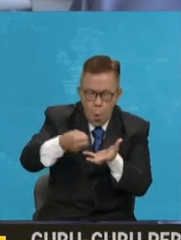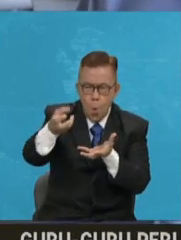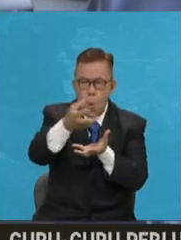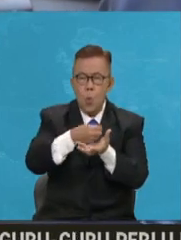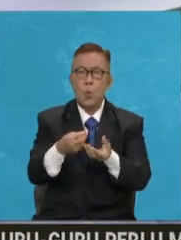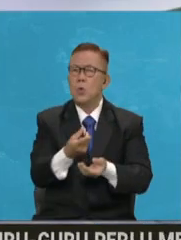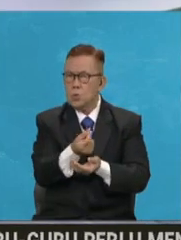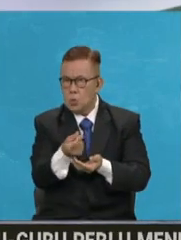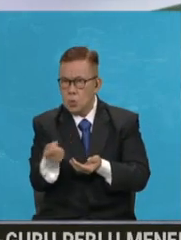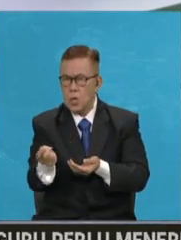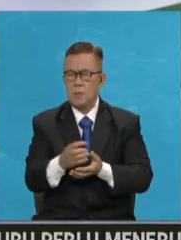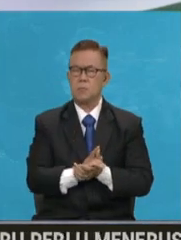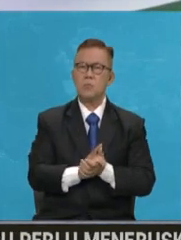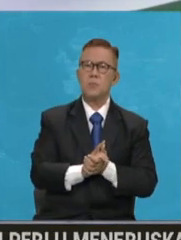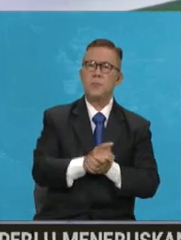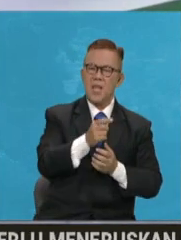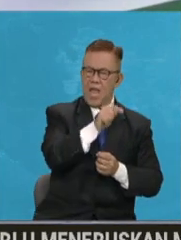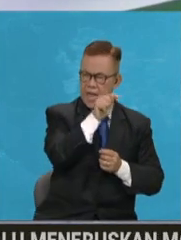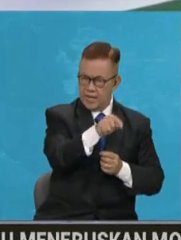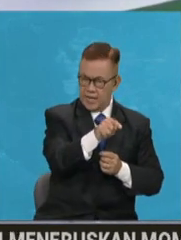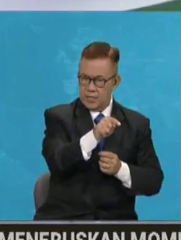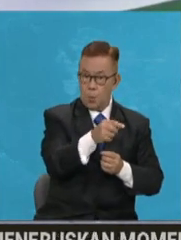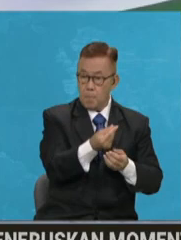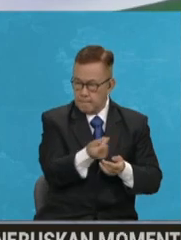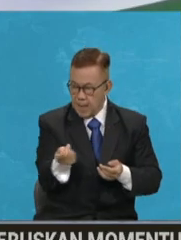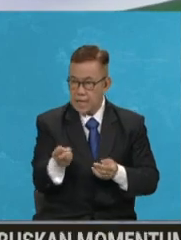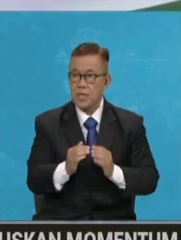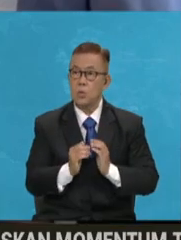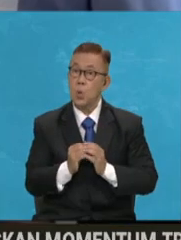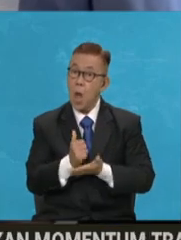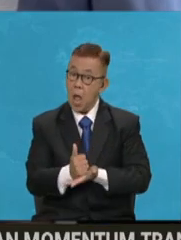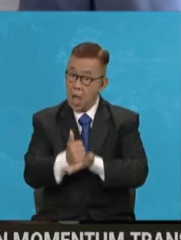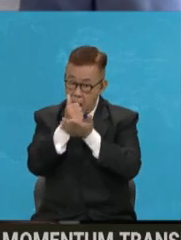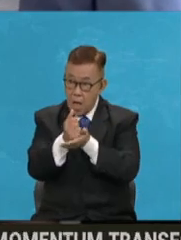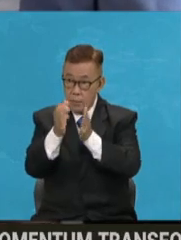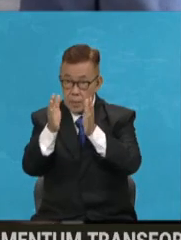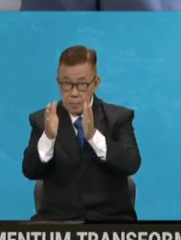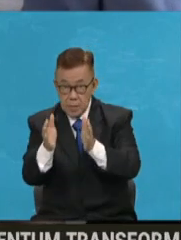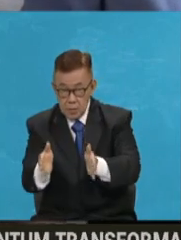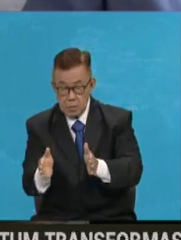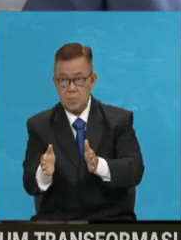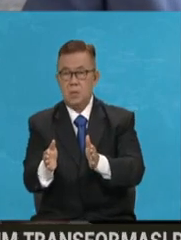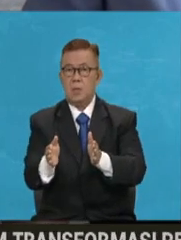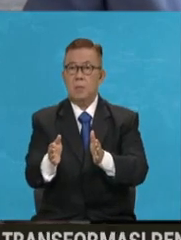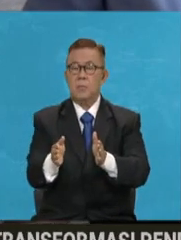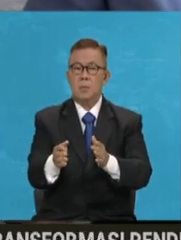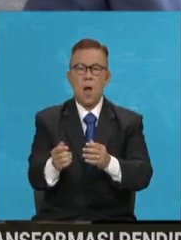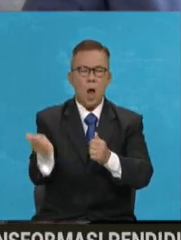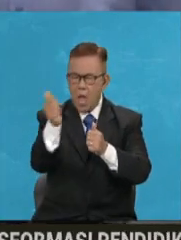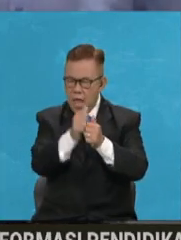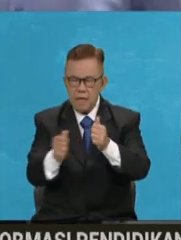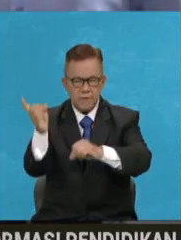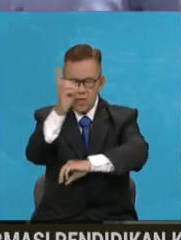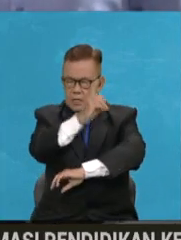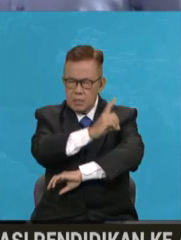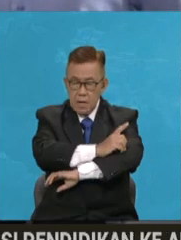zakat ini diharap akan dapat meningkatkan semangat dan USA para penerima agar lebih gigih dalam meningkatkan taraf